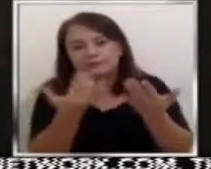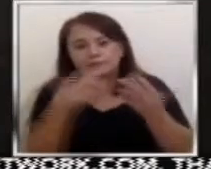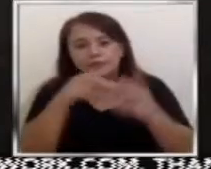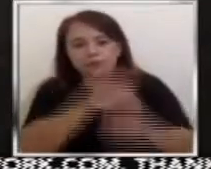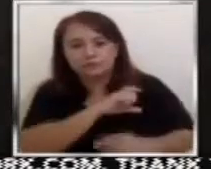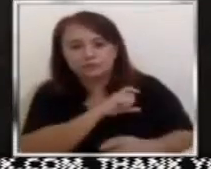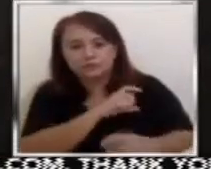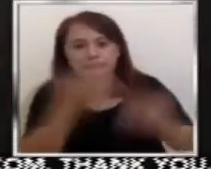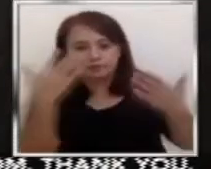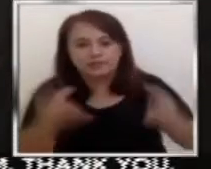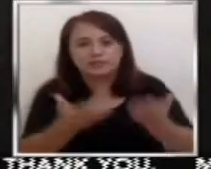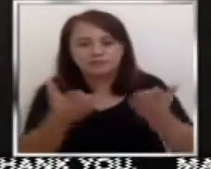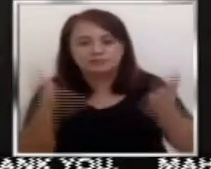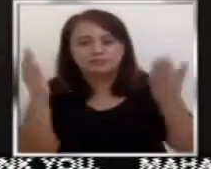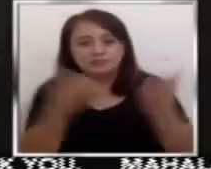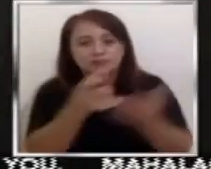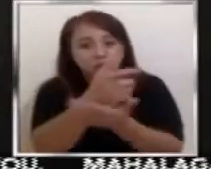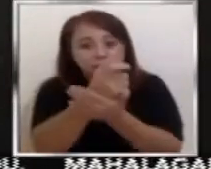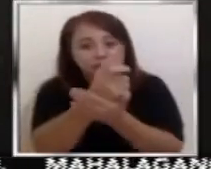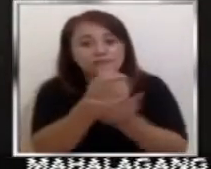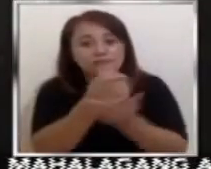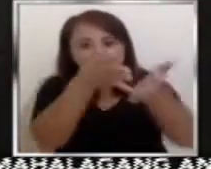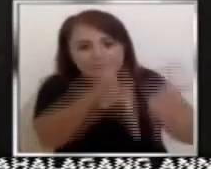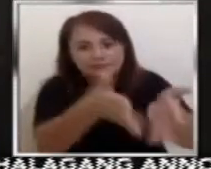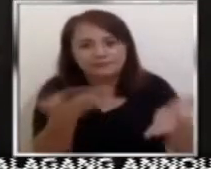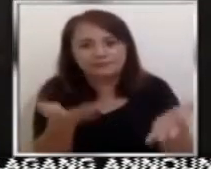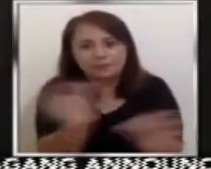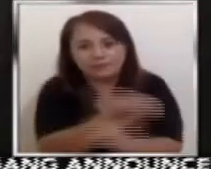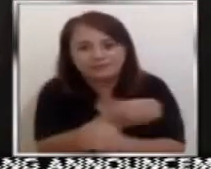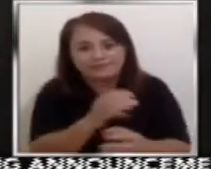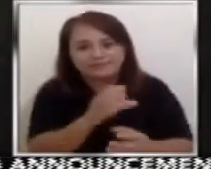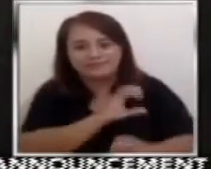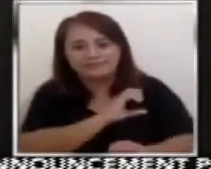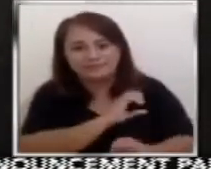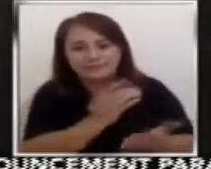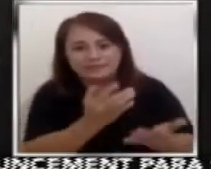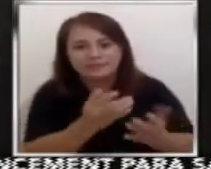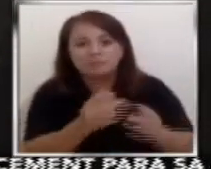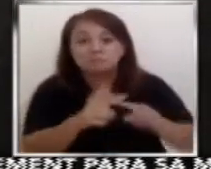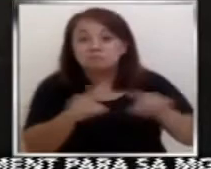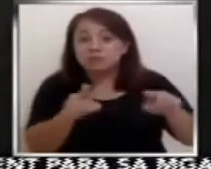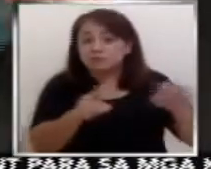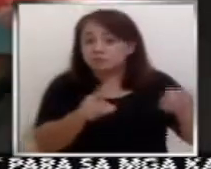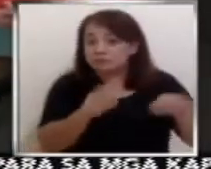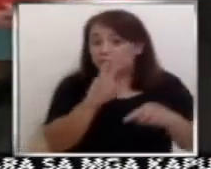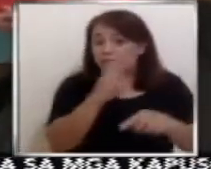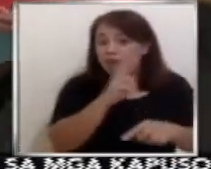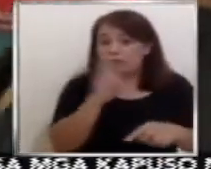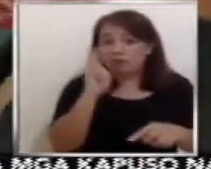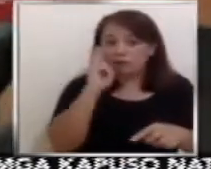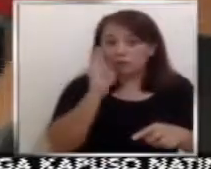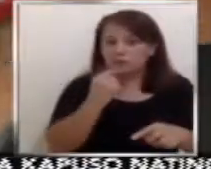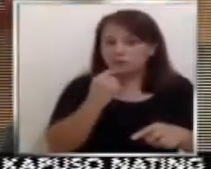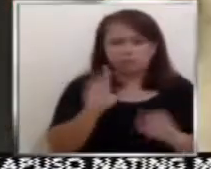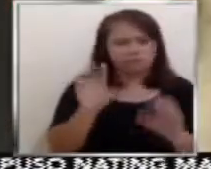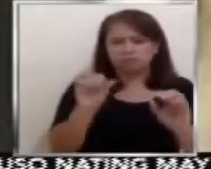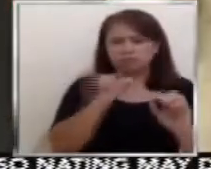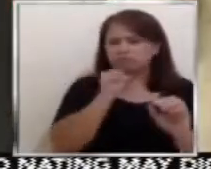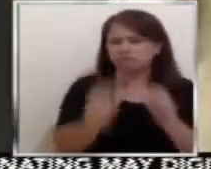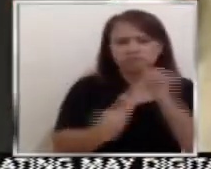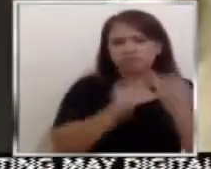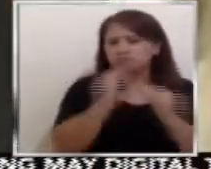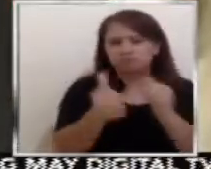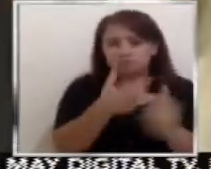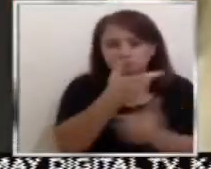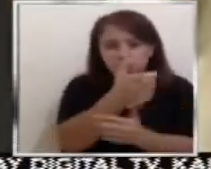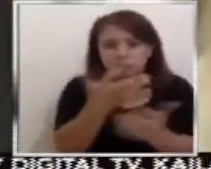Vicky, itinatanggi naman at mariing itinatanggi ng mga kaanak ni Ragos na meron itong baril. Ang meron daw ito ay